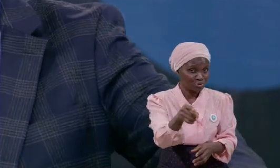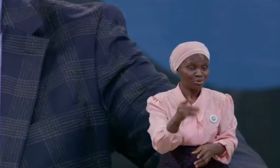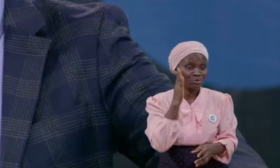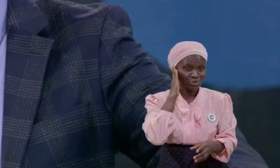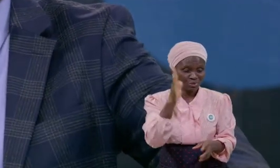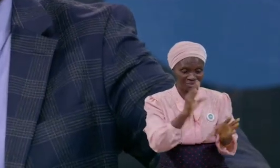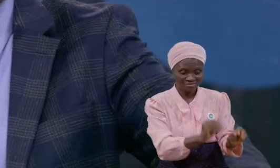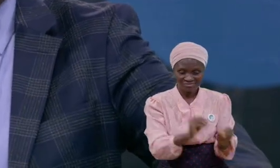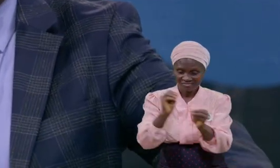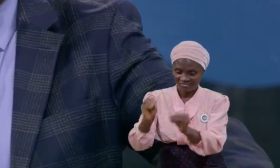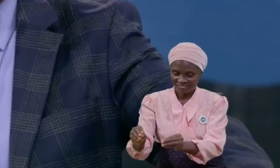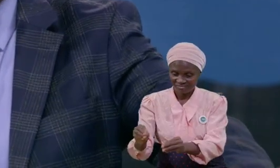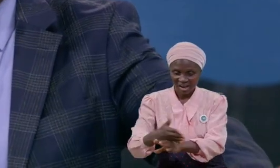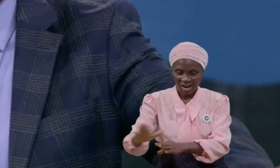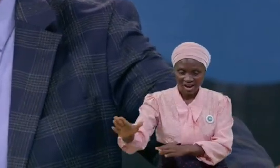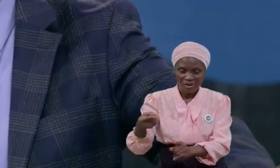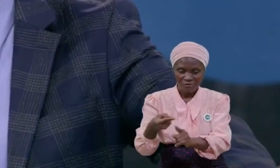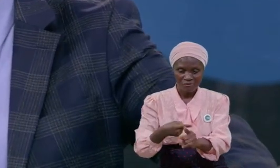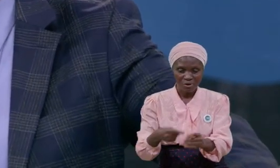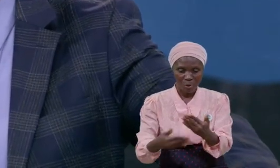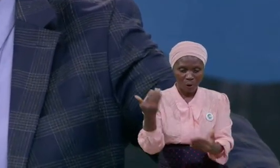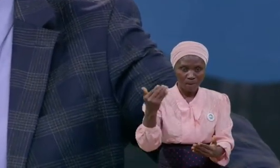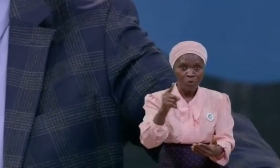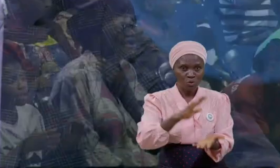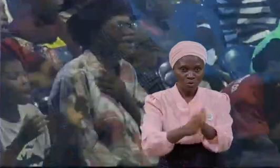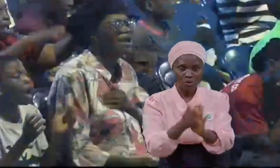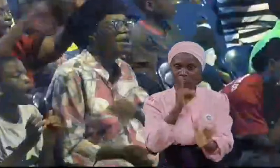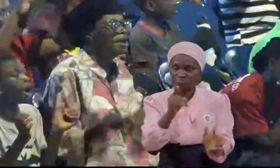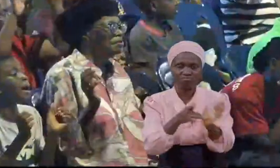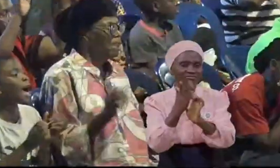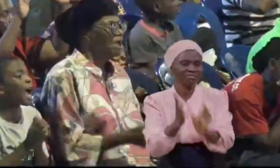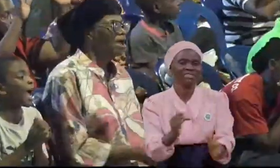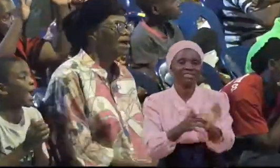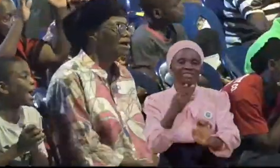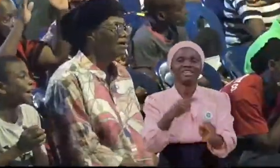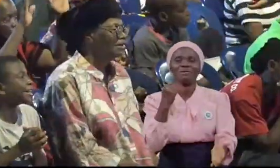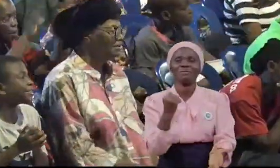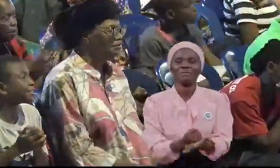le véritable chrétien. Un bon aimé. Amen.